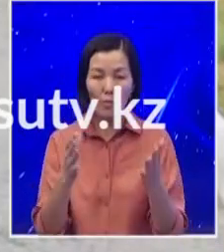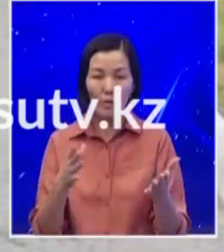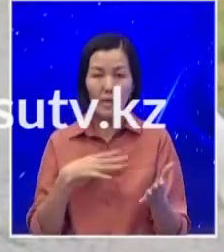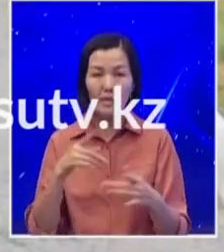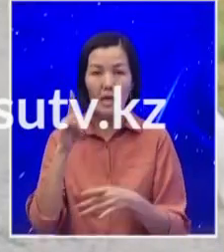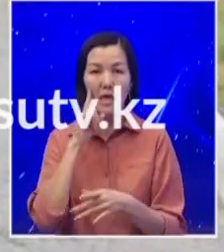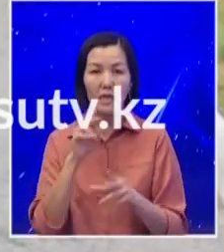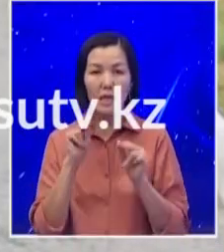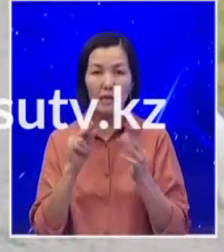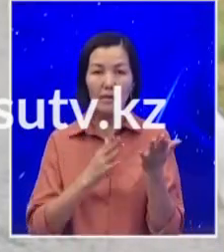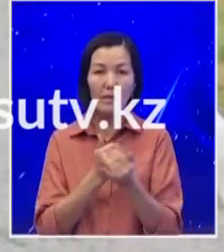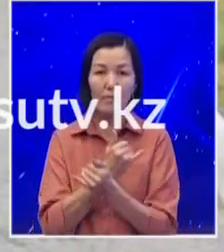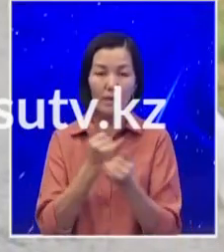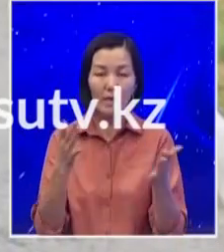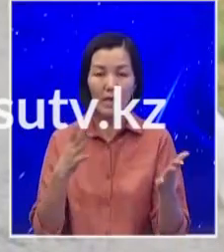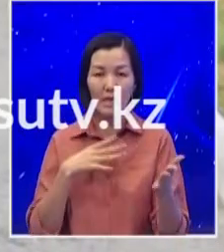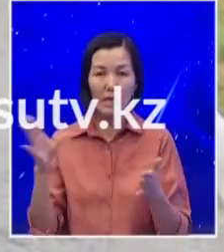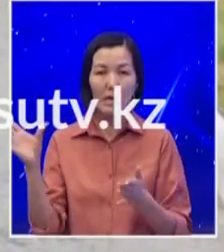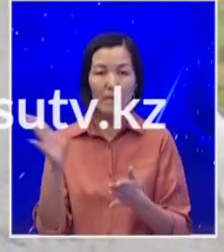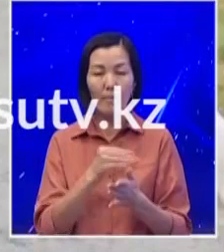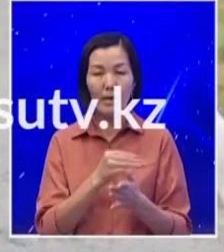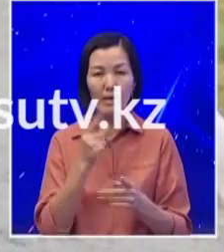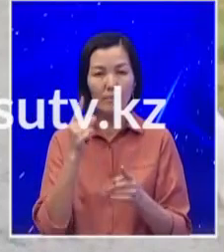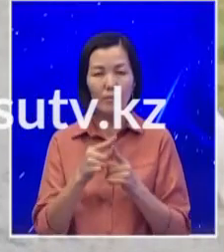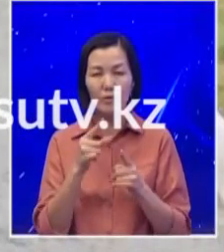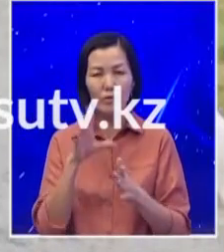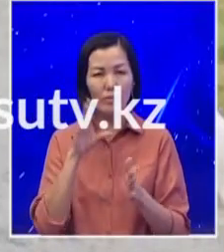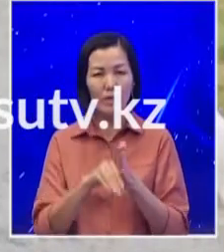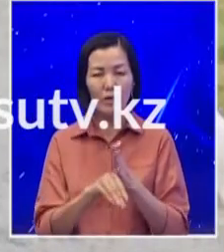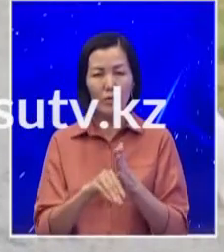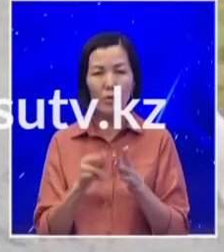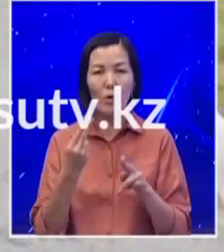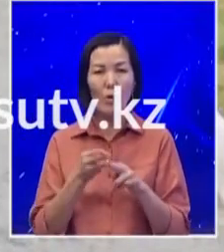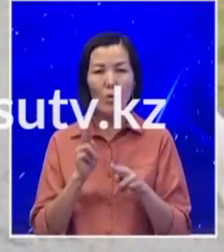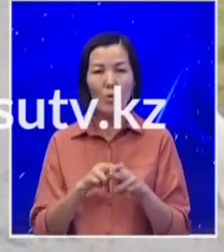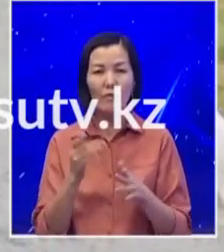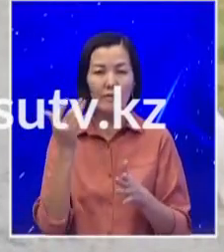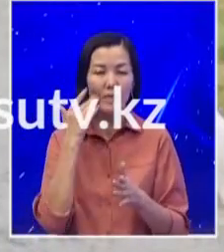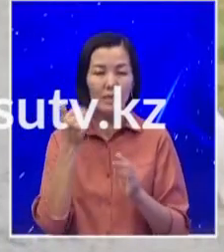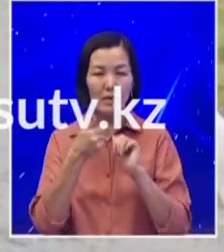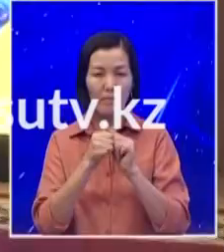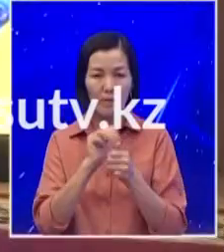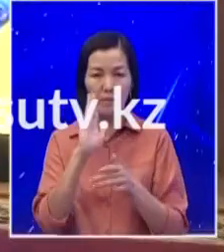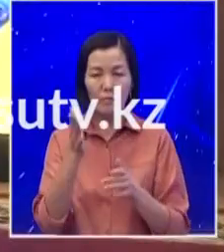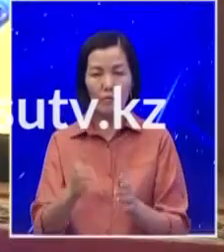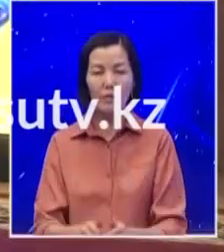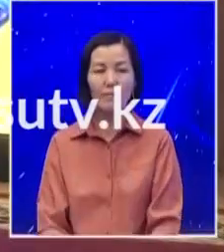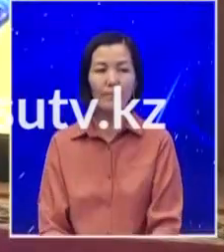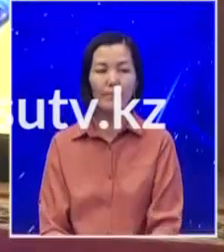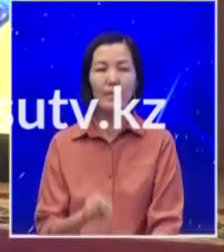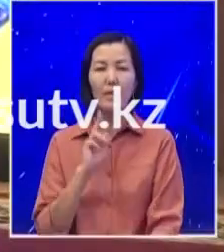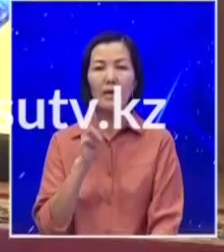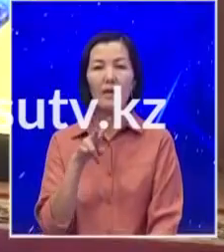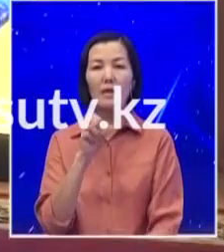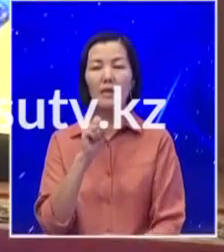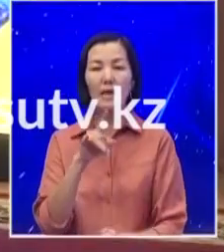Елімізге адал еңбек етті. Барлығын бір сөзбен айту мүмкін емес. Ол кісі әр қашан жадымызда. Клара Александровна